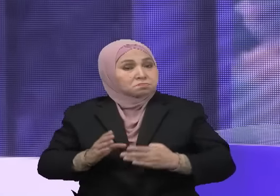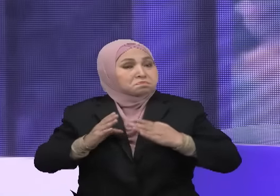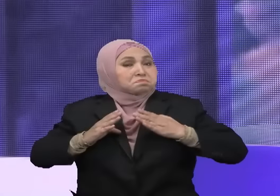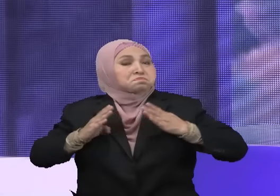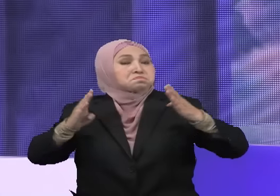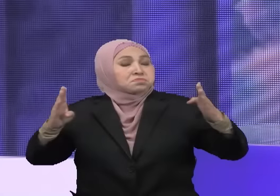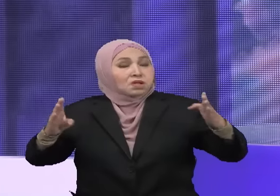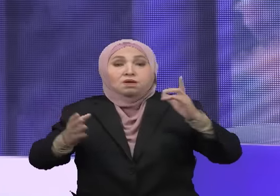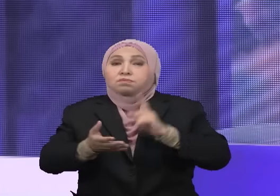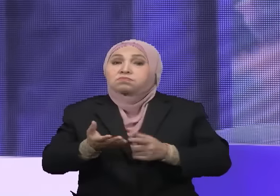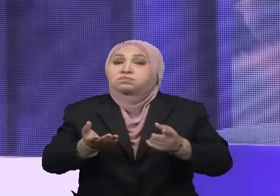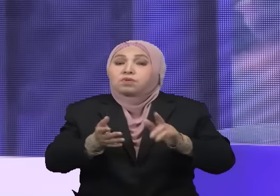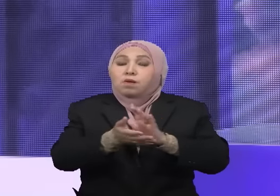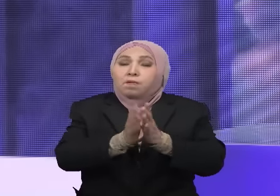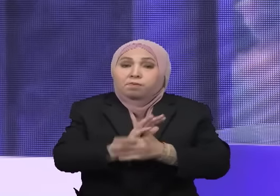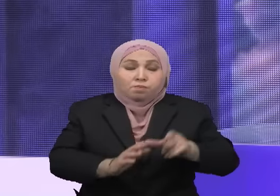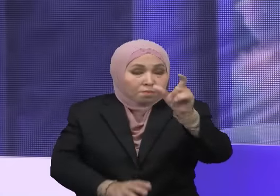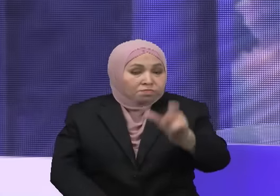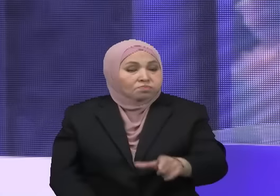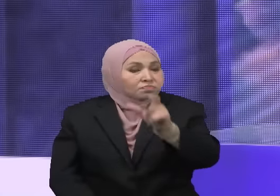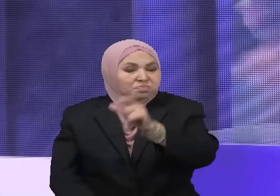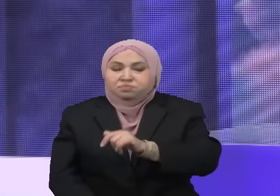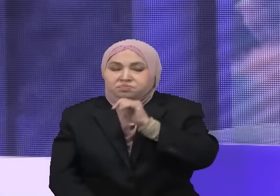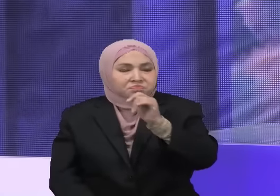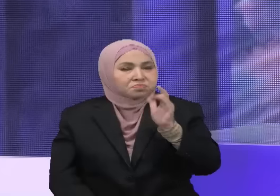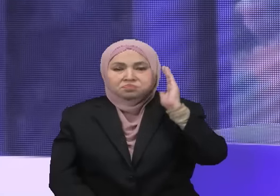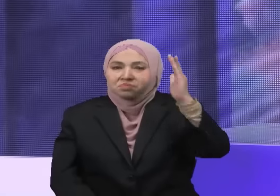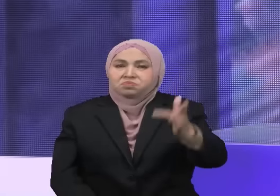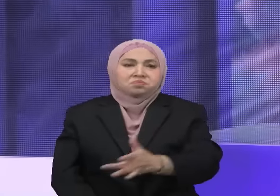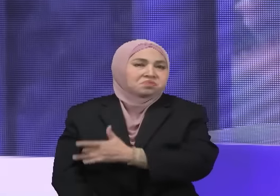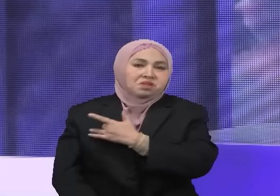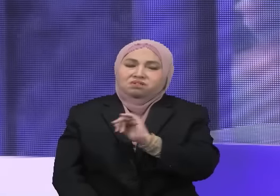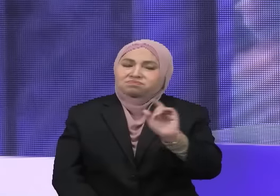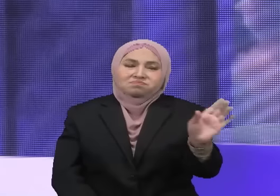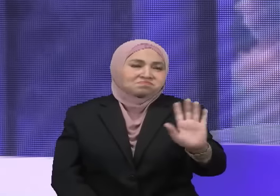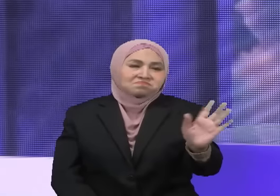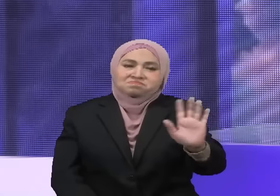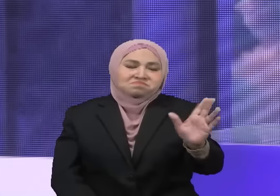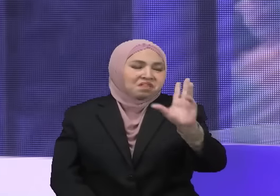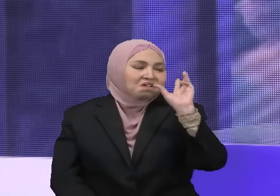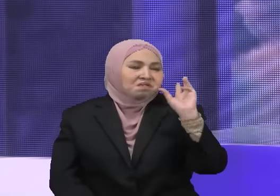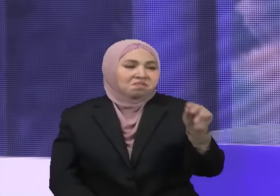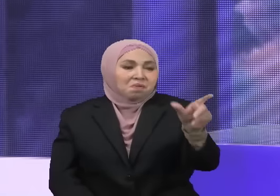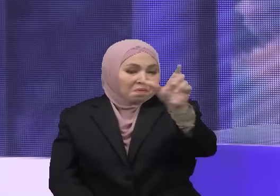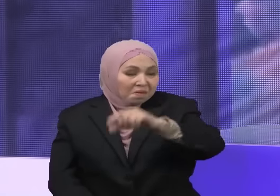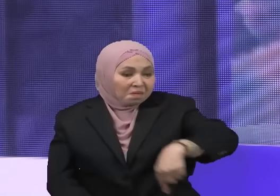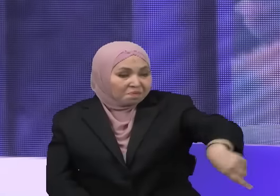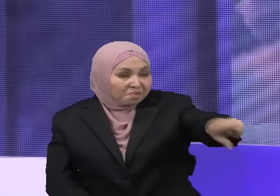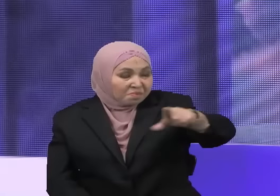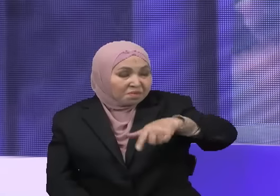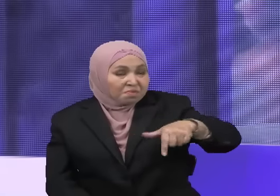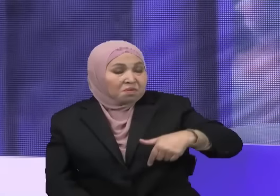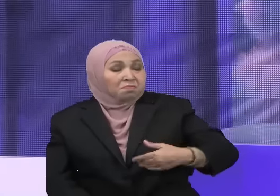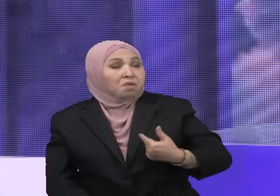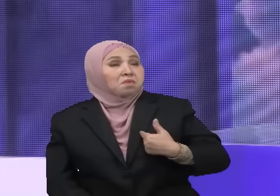maka kesannya Allah menyatakan orang-orang ini tidak akan beriman ya. Makanu liyuminu illa an yasha Allah